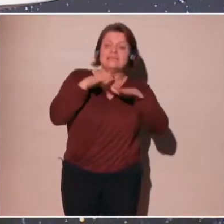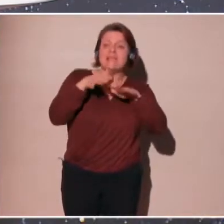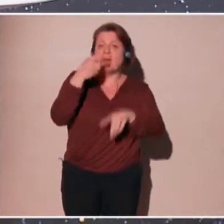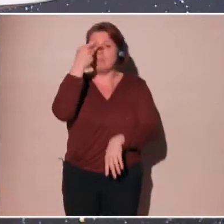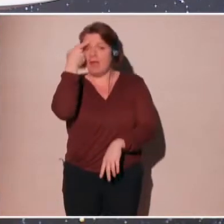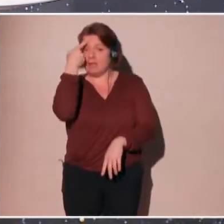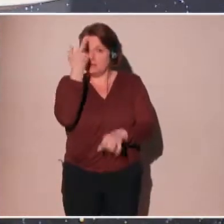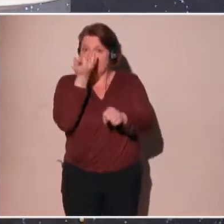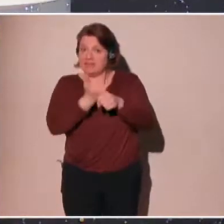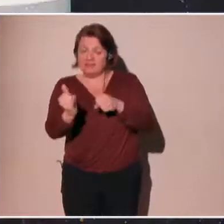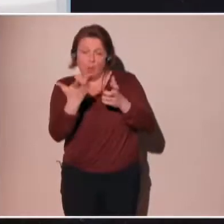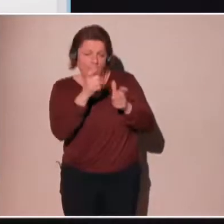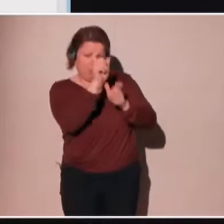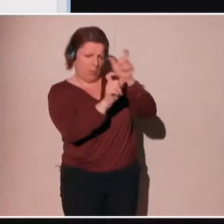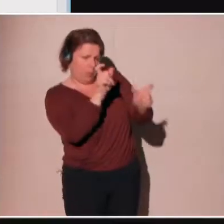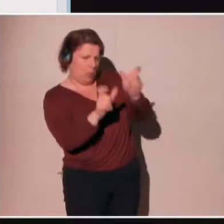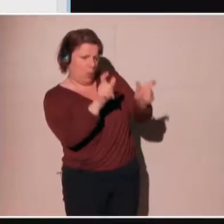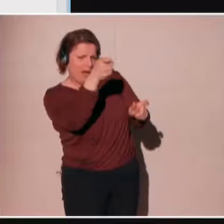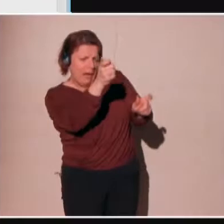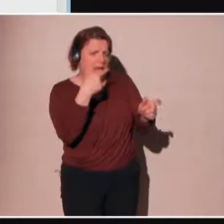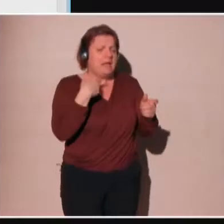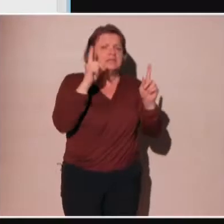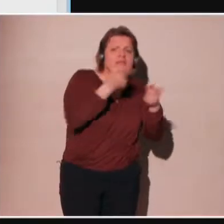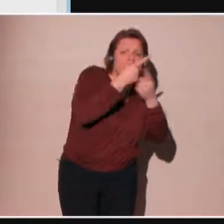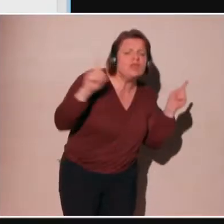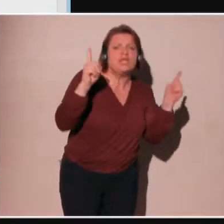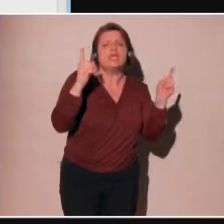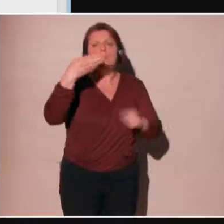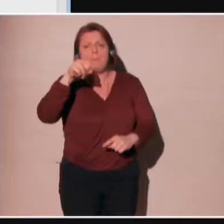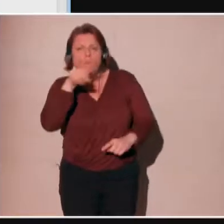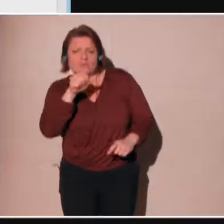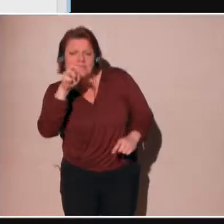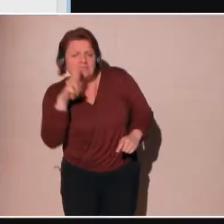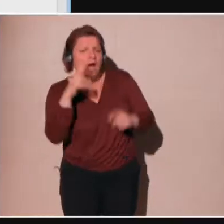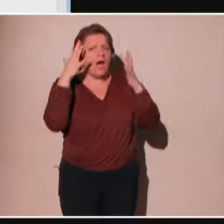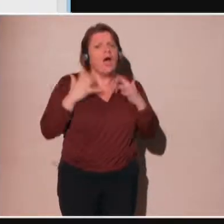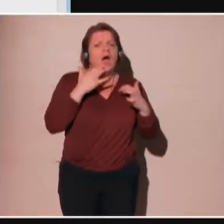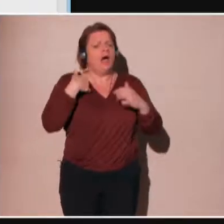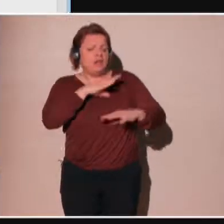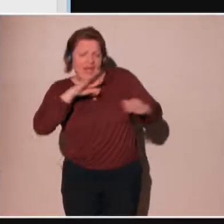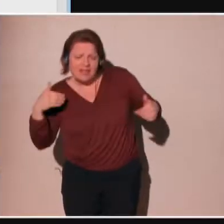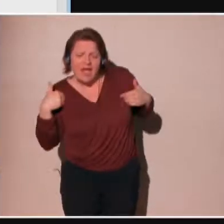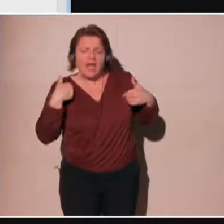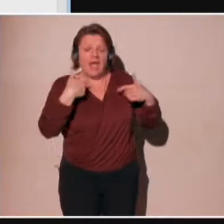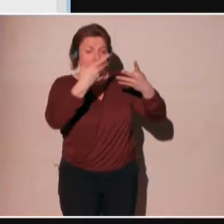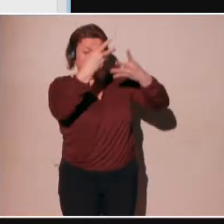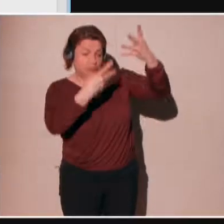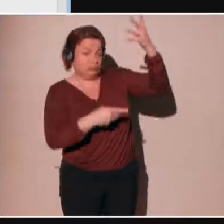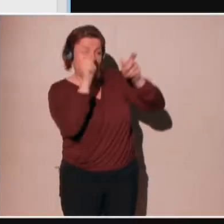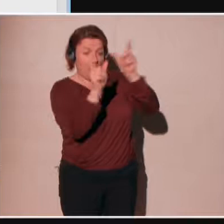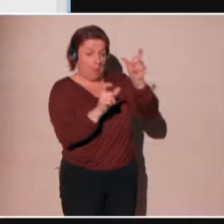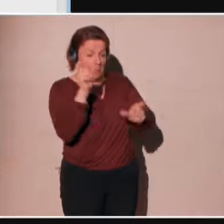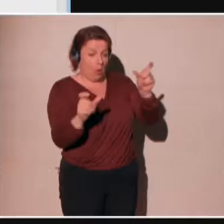artificielle, c'est reconnaître les mots-clés symphonie, Mozart, dernière, qui apparaissent en grand nombre sur cette page, qui sont soulignés en